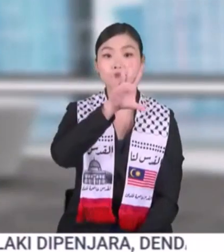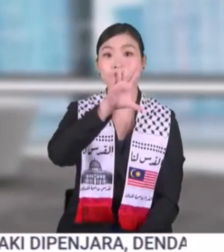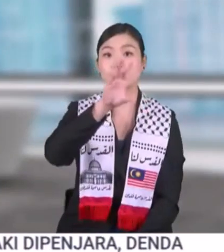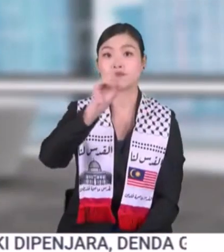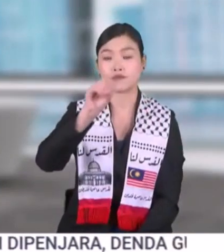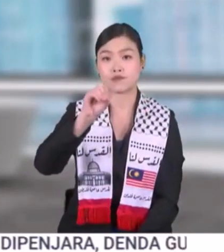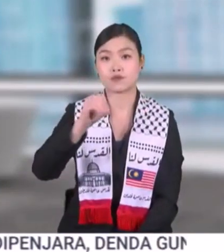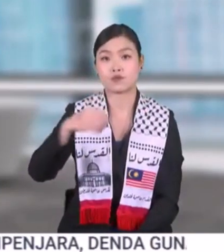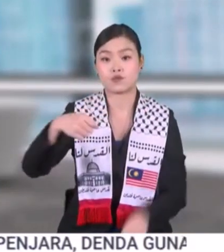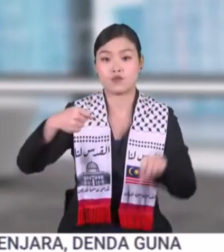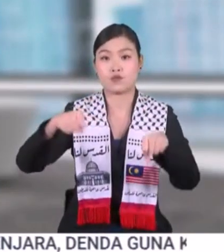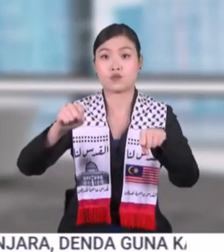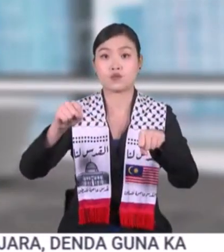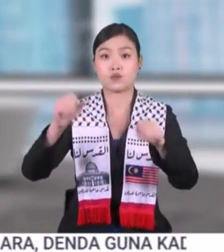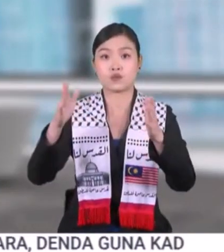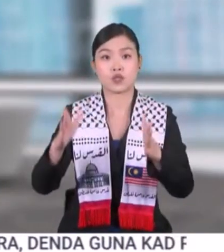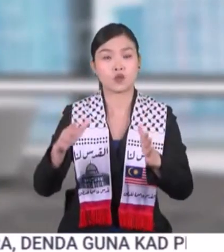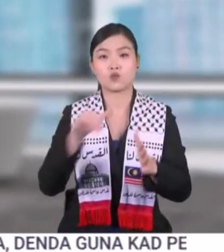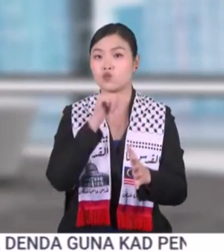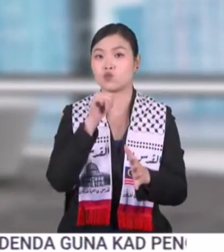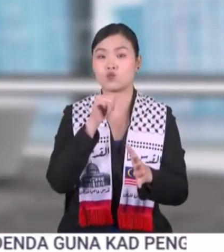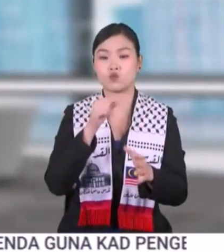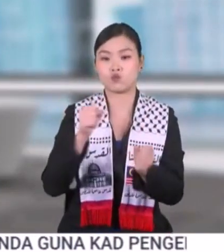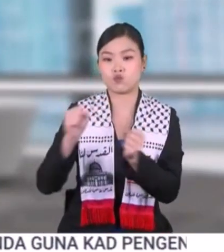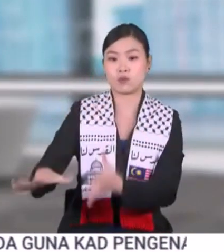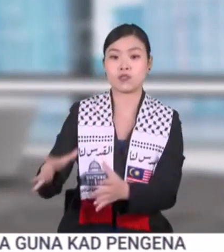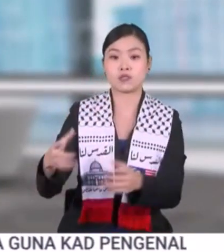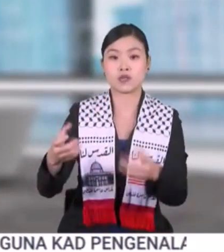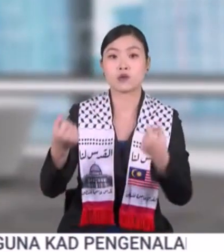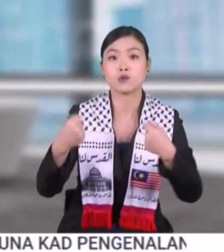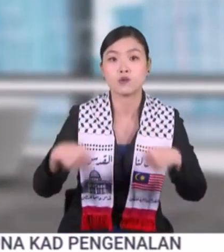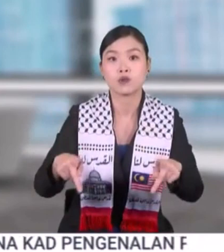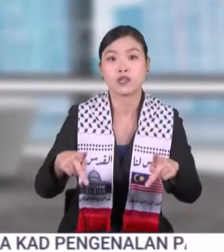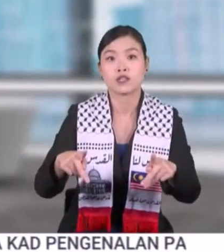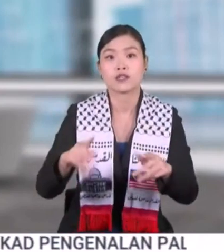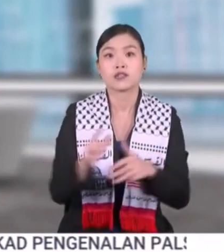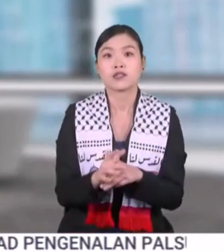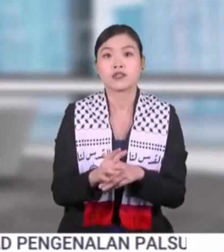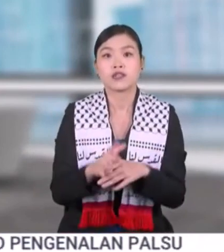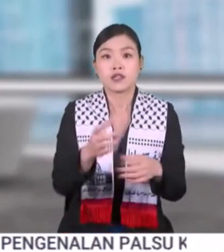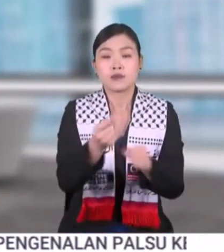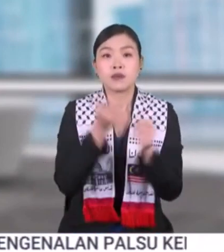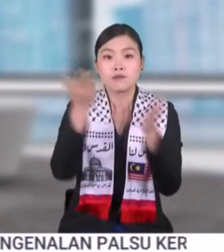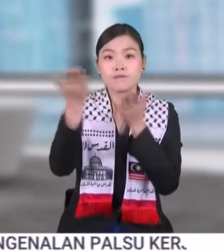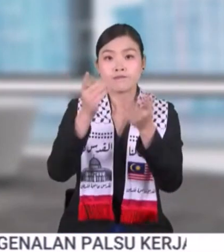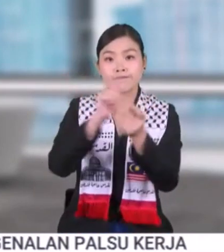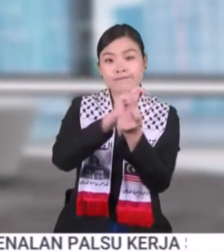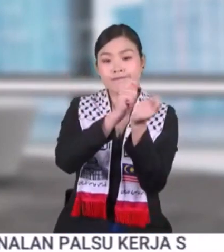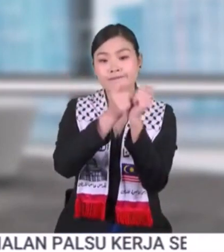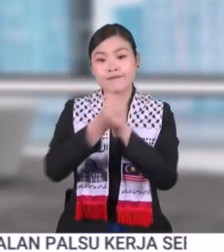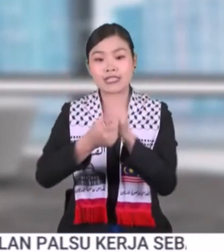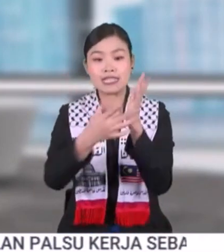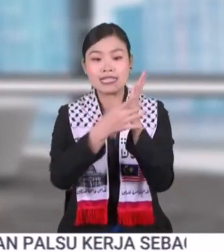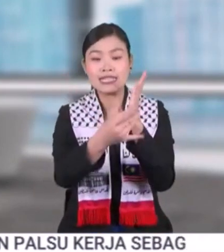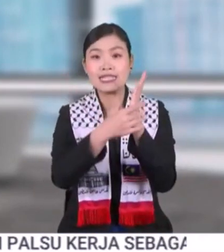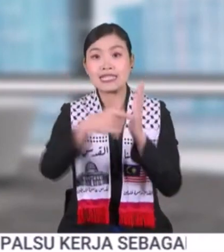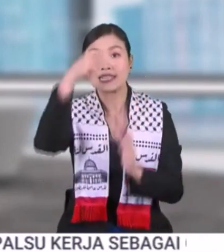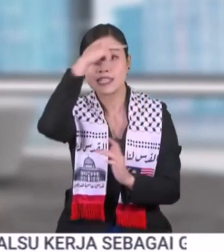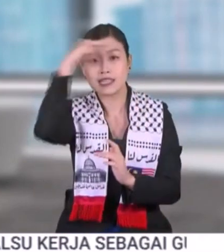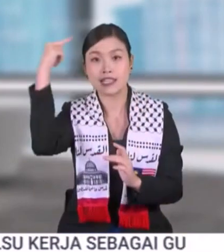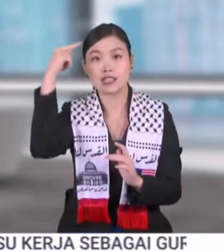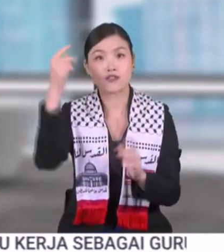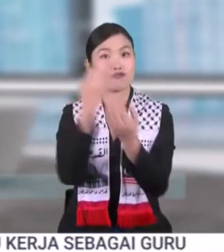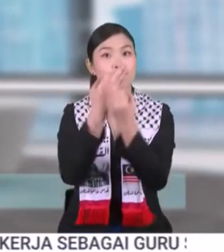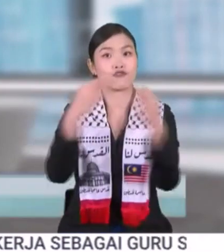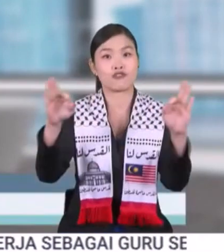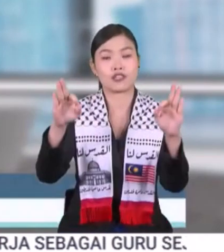150 pemilik motosikal tidak melepaskan peluang mendapatkan perkhidmatan menukar minyak hitam secara percuma yang disediakan giat Mara arau